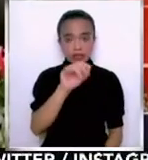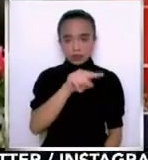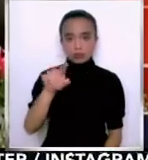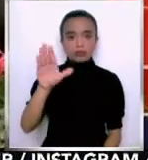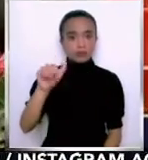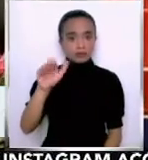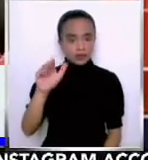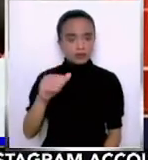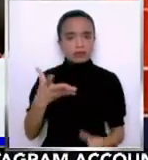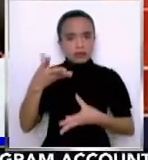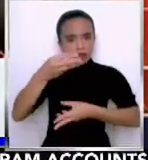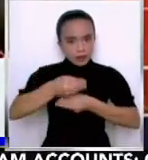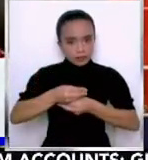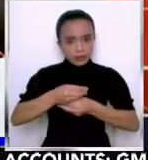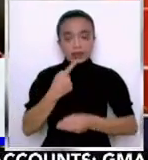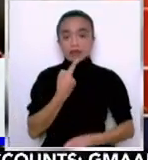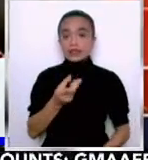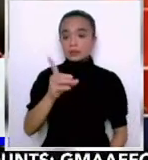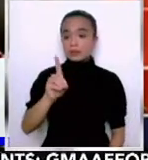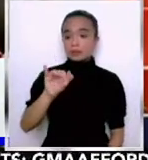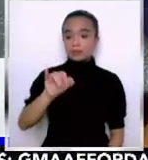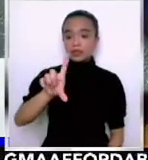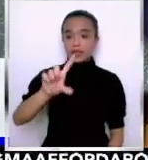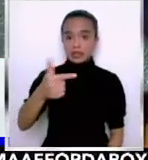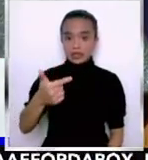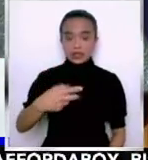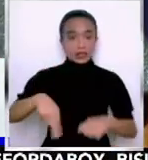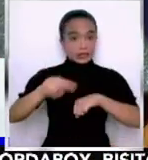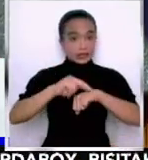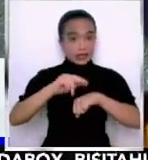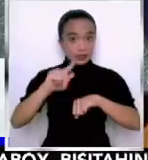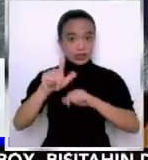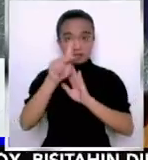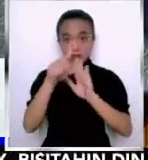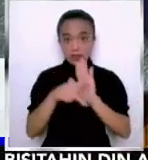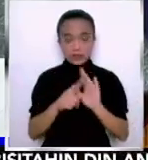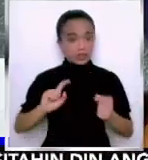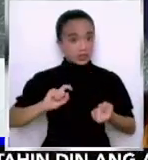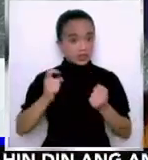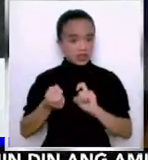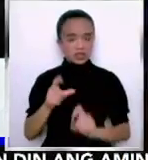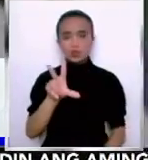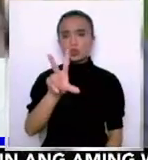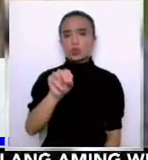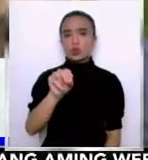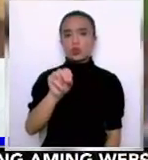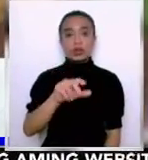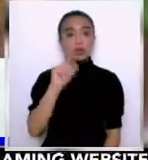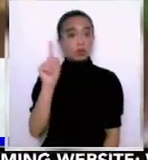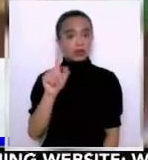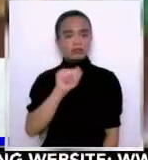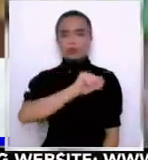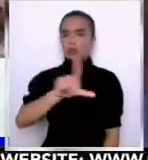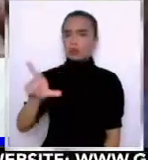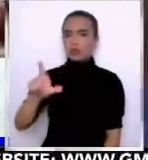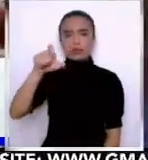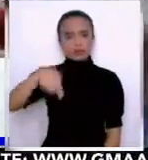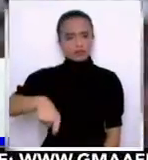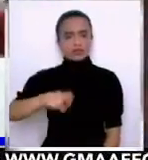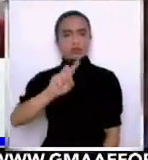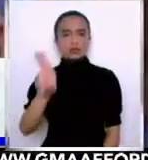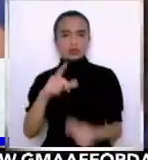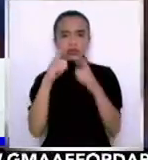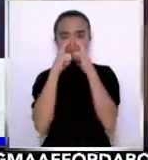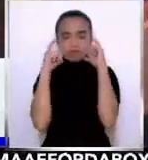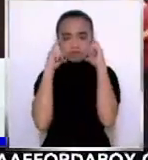sa DILG, hindi nagbabago ang national policy na nag-oobliga sa lahat na magsuot ng face mask sa mga pampublikong lugar, liban na